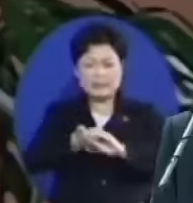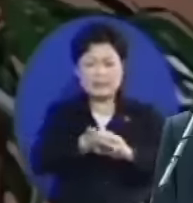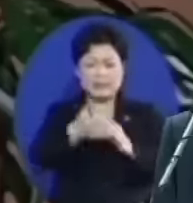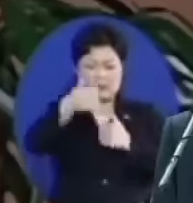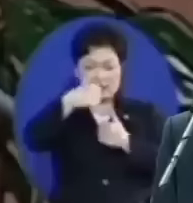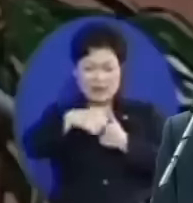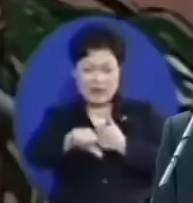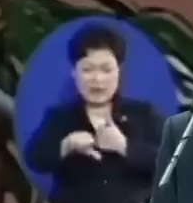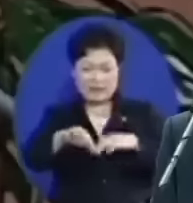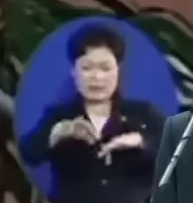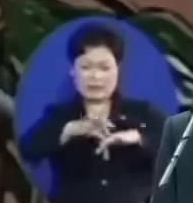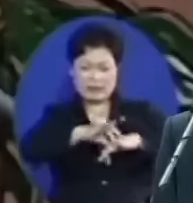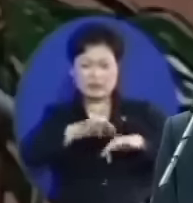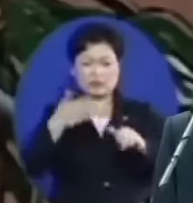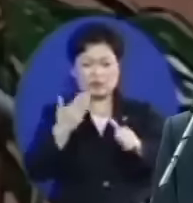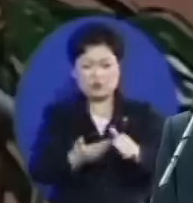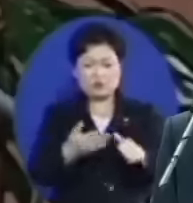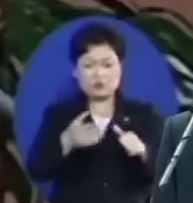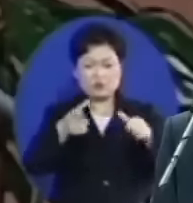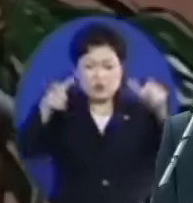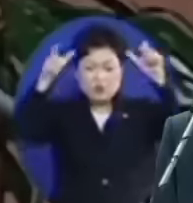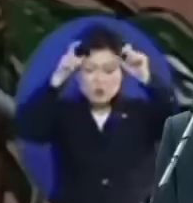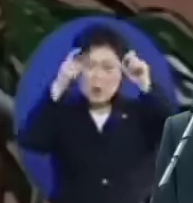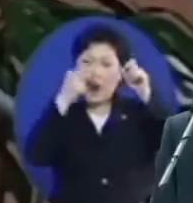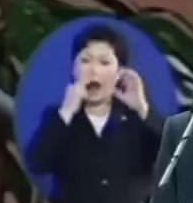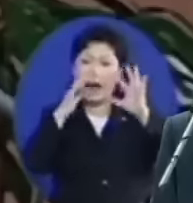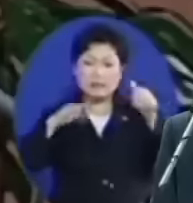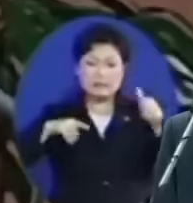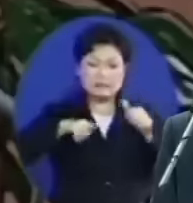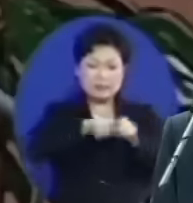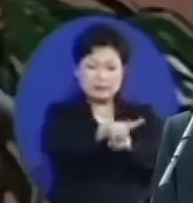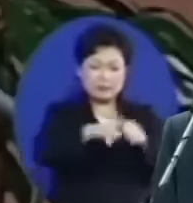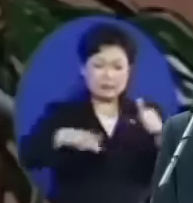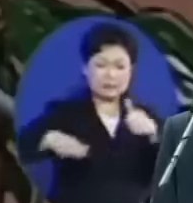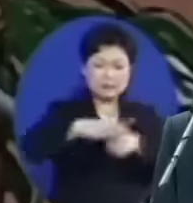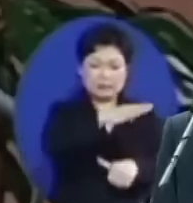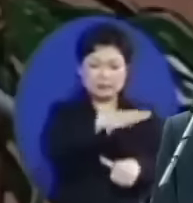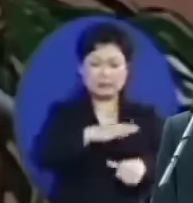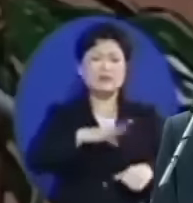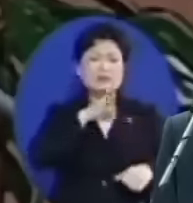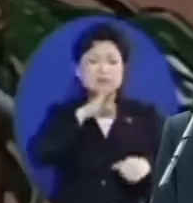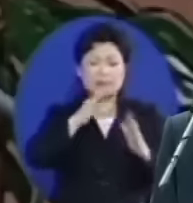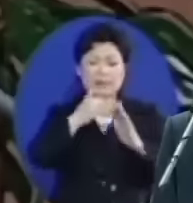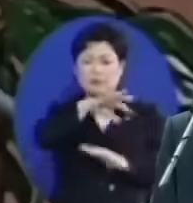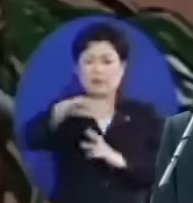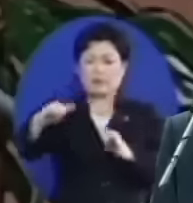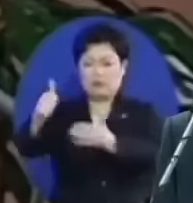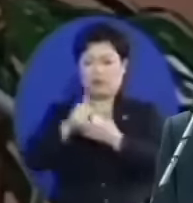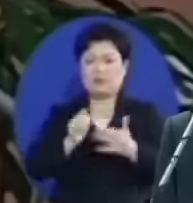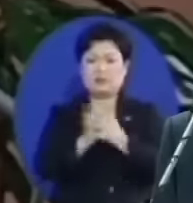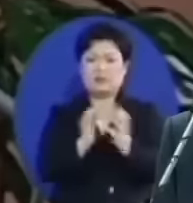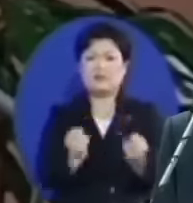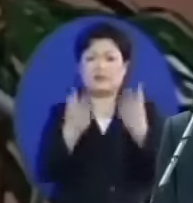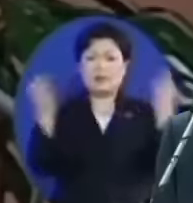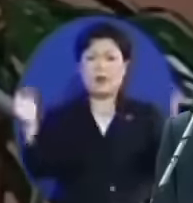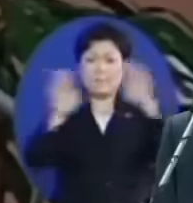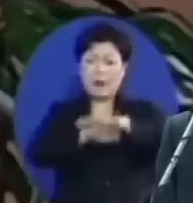된 가락지를 끼우고 송아지를 잡아서 이웃사람을 청해서 잔치를 베풀었습니다.